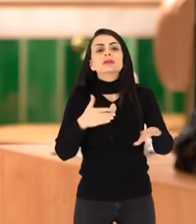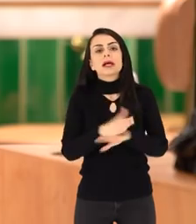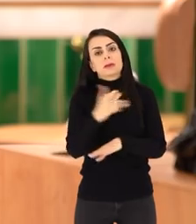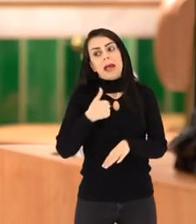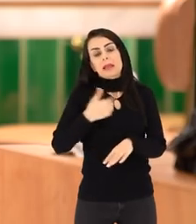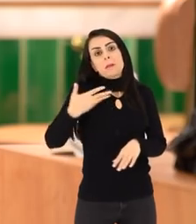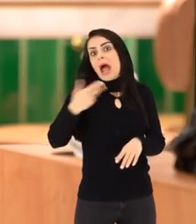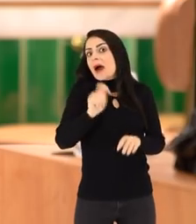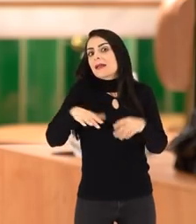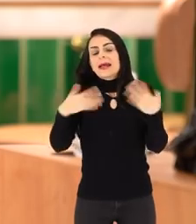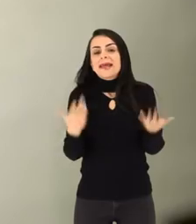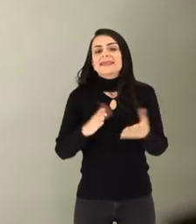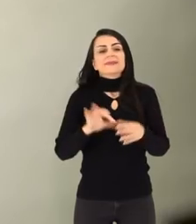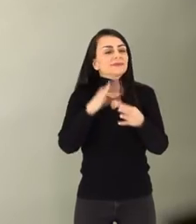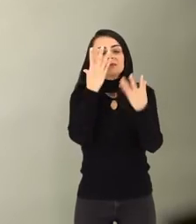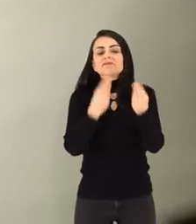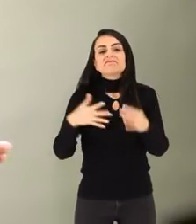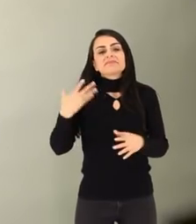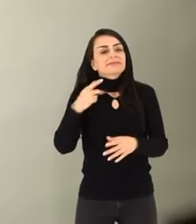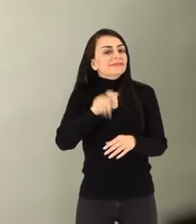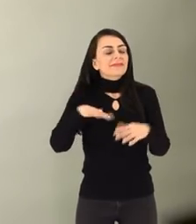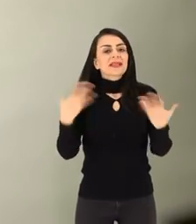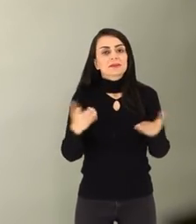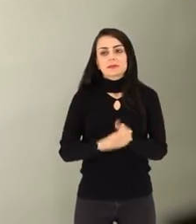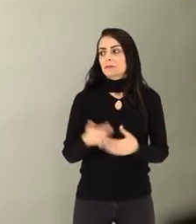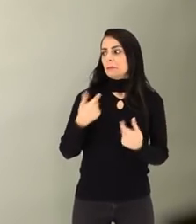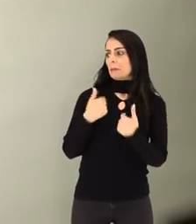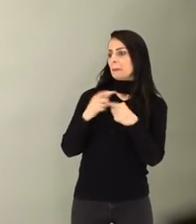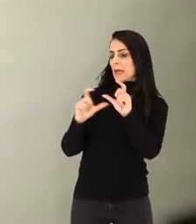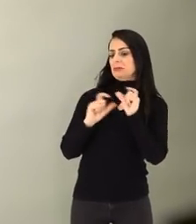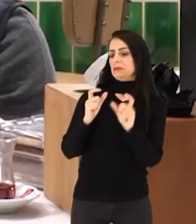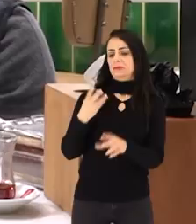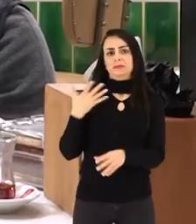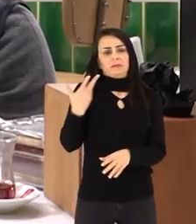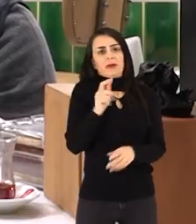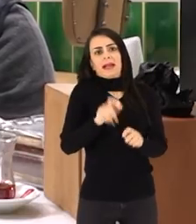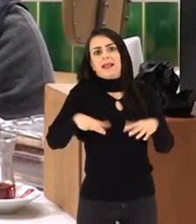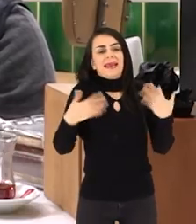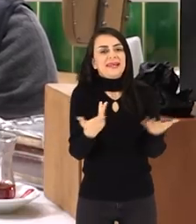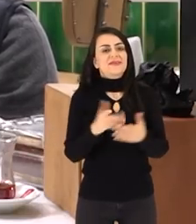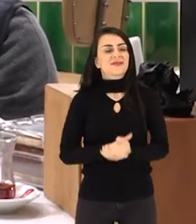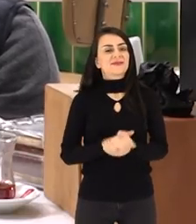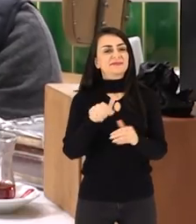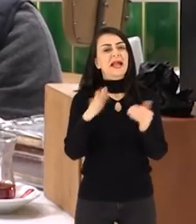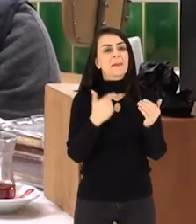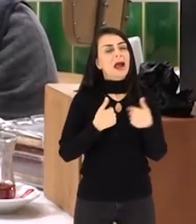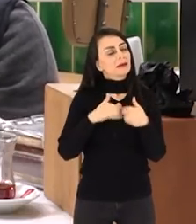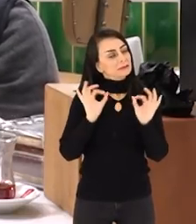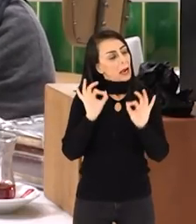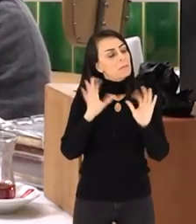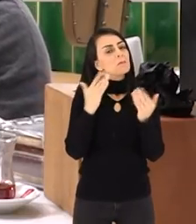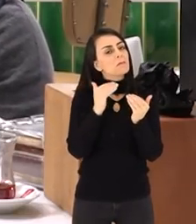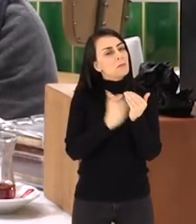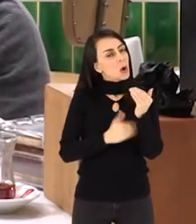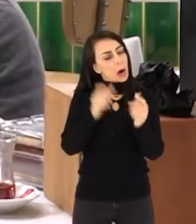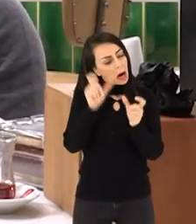merak ediyorum. Evet. Nasıl olduğunu çok merak ediyorum. Ben de ediyorum. Şu an çok merak ediyorum. Merak etmem. Ben de biraz da farkındaysan tam programcı oldum. Nasıl altına alın mı? Burada